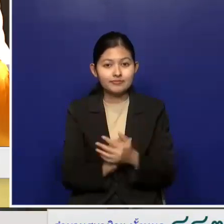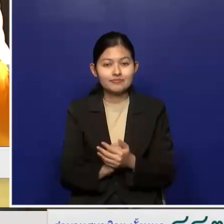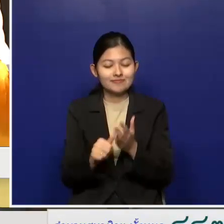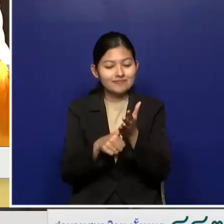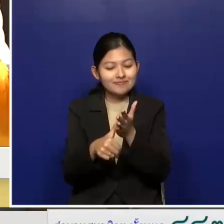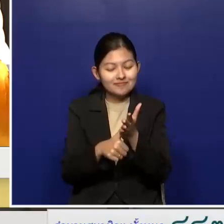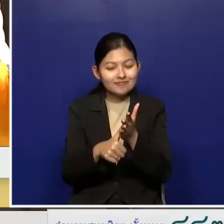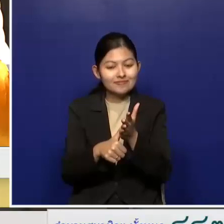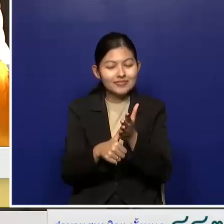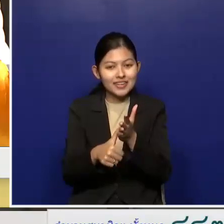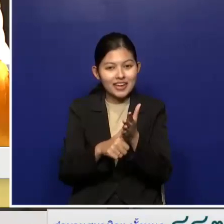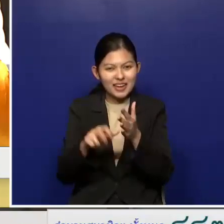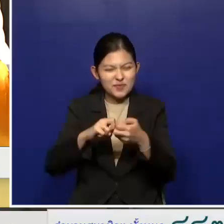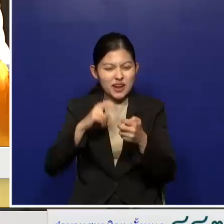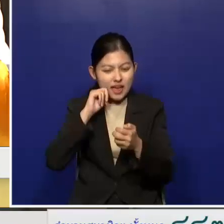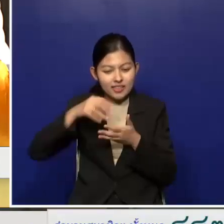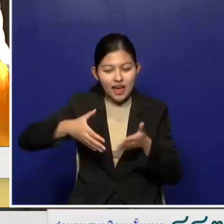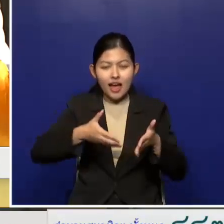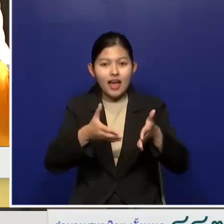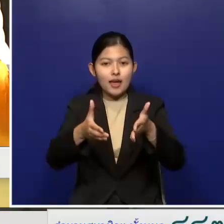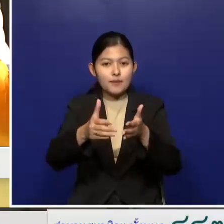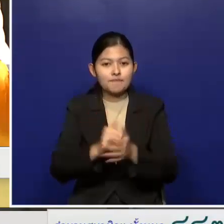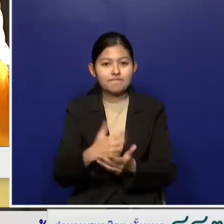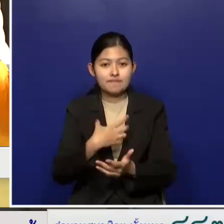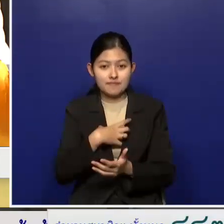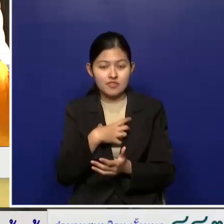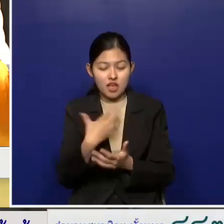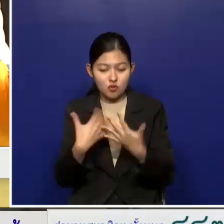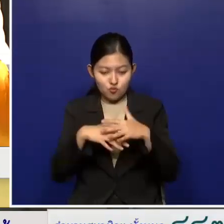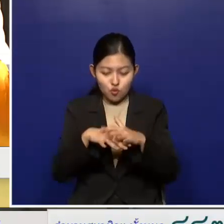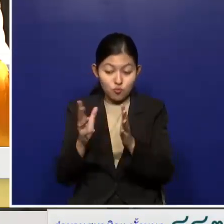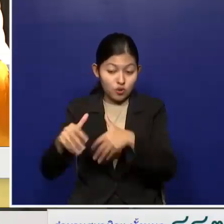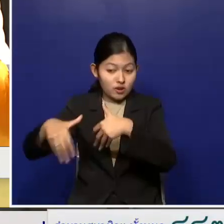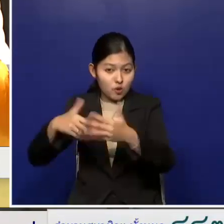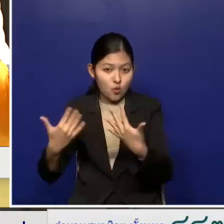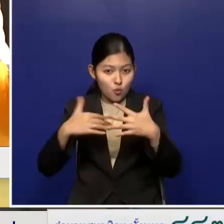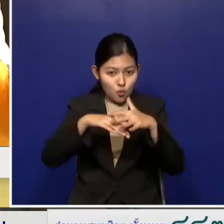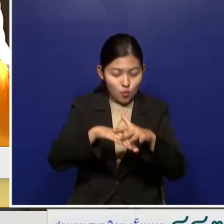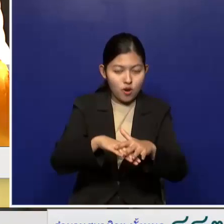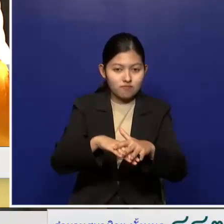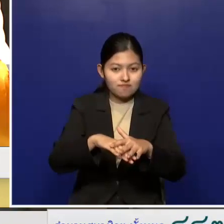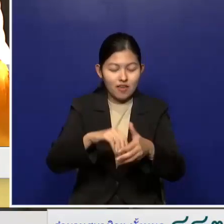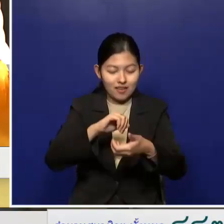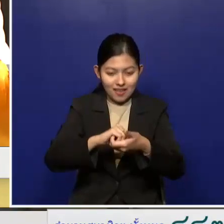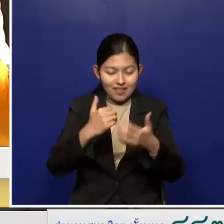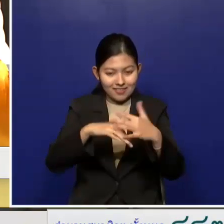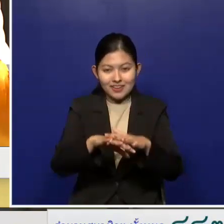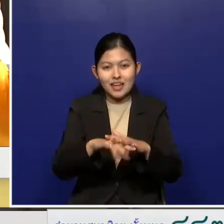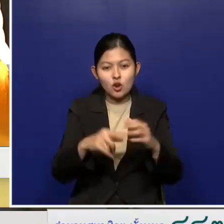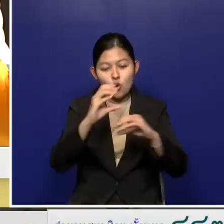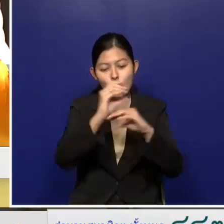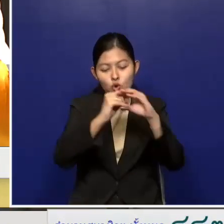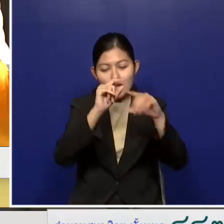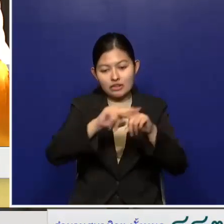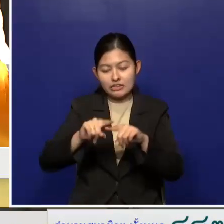ญหาการจัดการเรื่องน้ำอะค่ะอยากให้มีส่วนร่วมของพี่น้องประชาชนด้วยเนื่องจากว่าโครงการต่างๆนะคะต้องพั